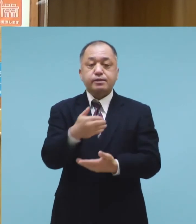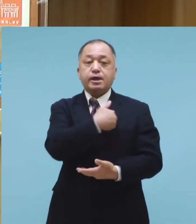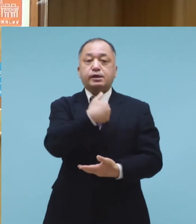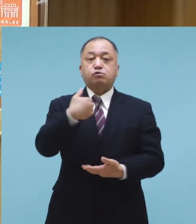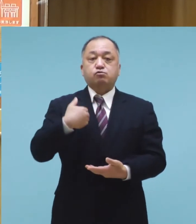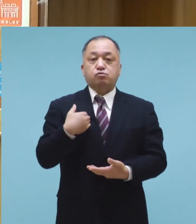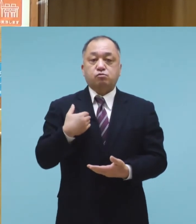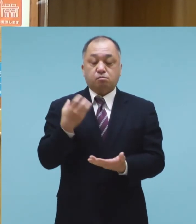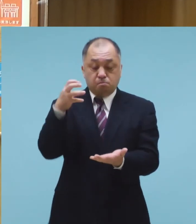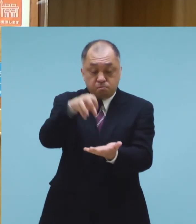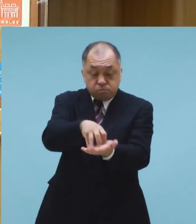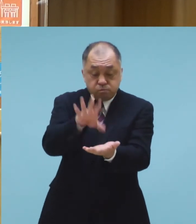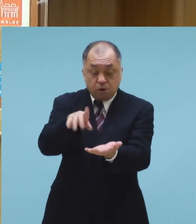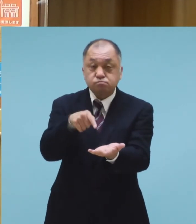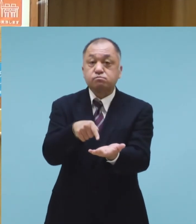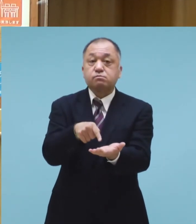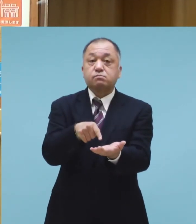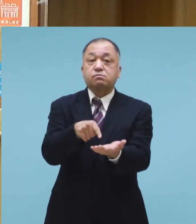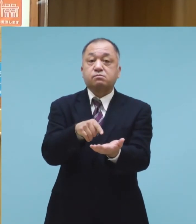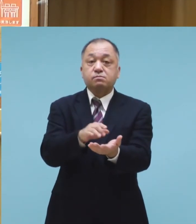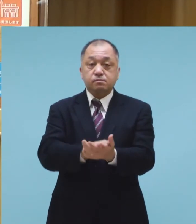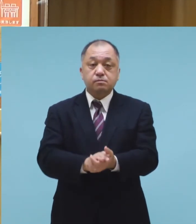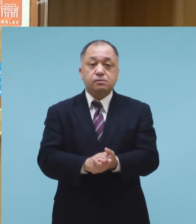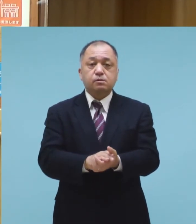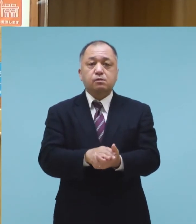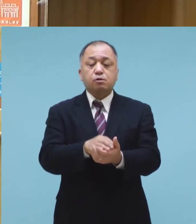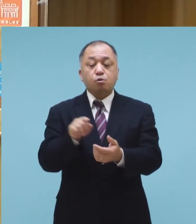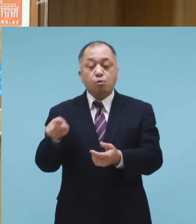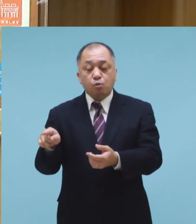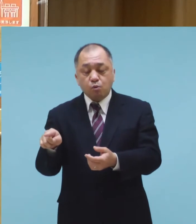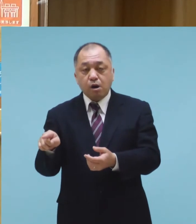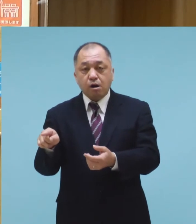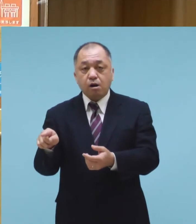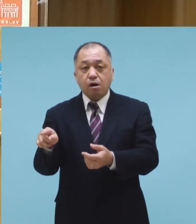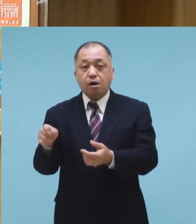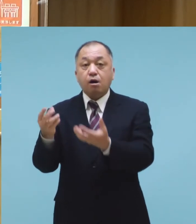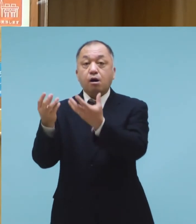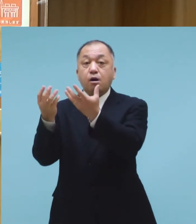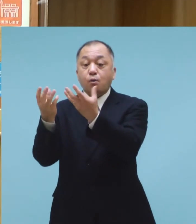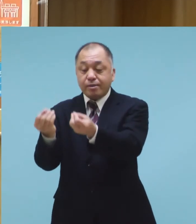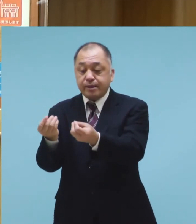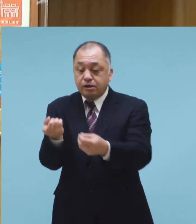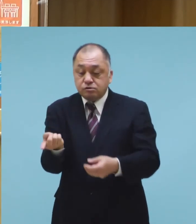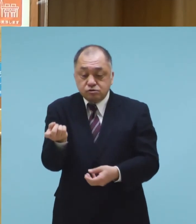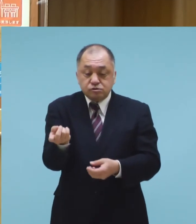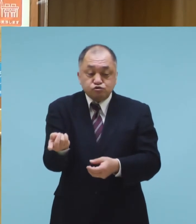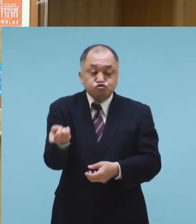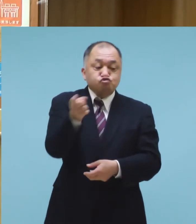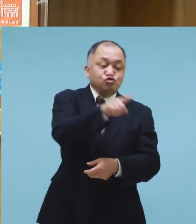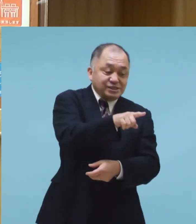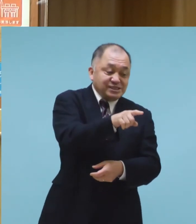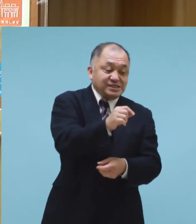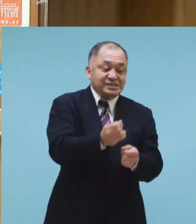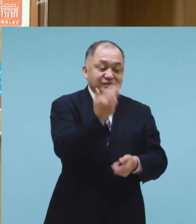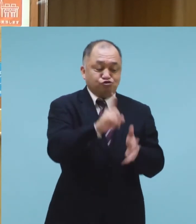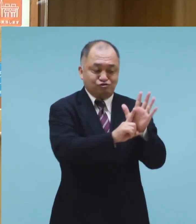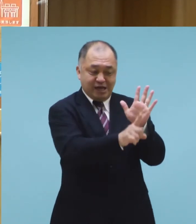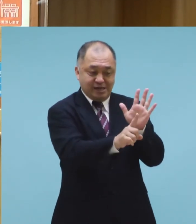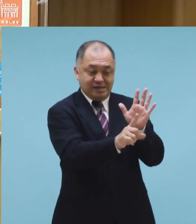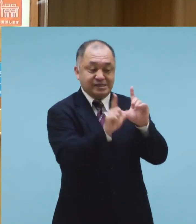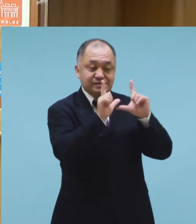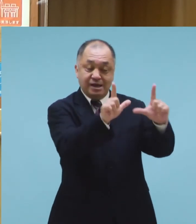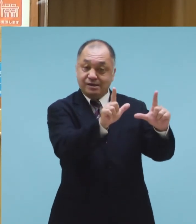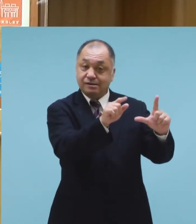でまあ、本来本当はまん延防止等重点措置っていうのがあって緊急事態宣言っていうのがあってて、まあ、ある意味